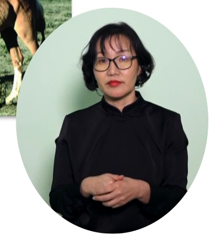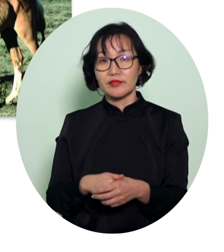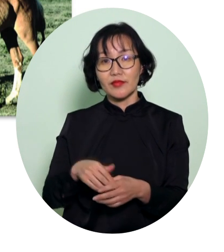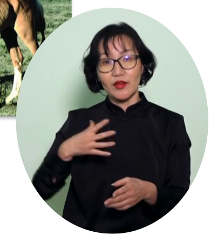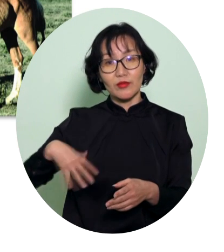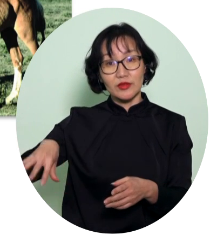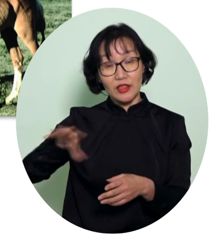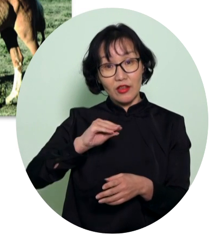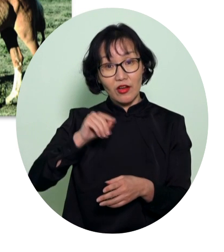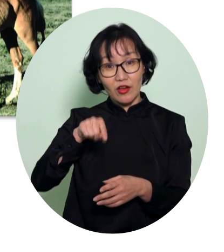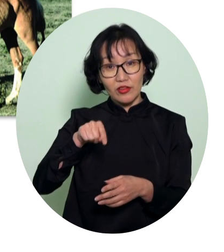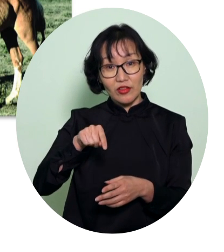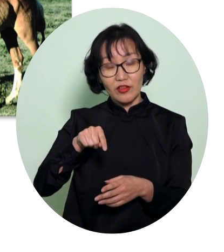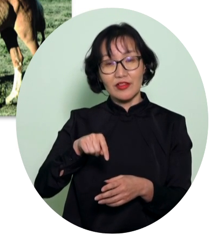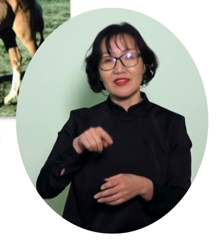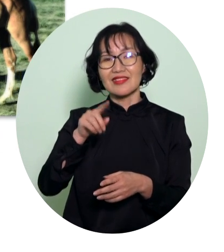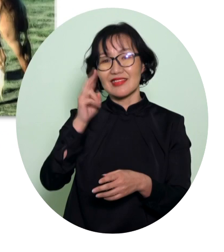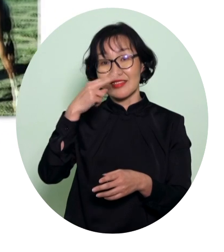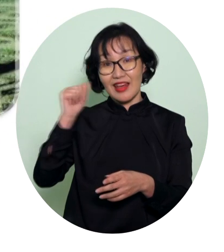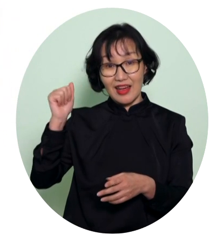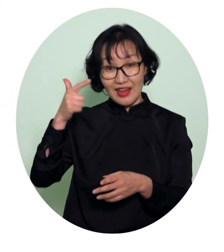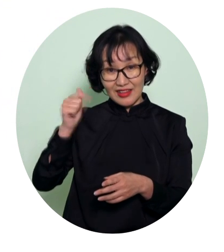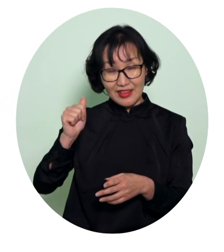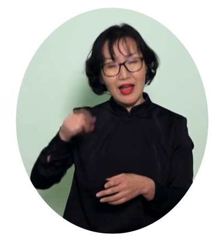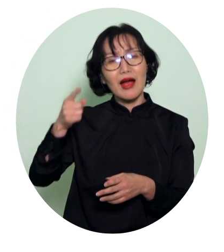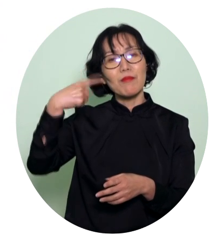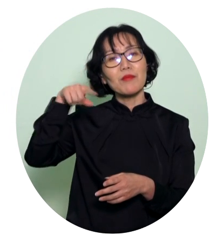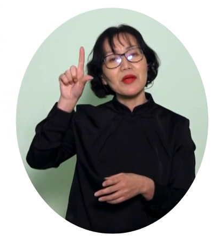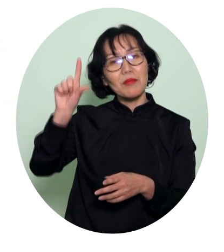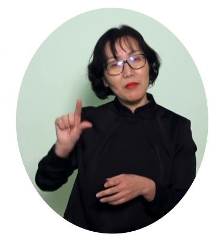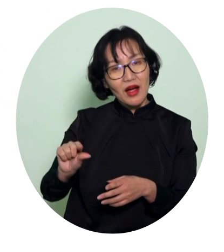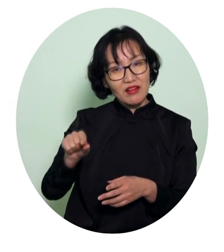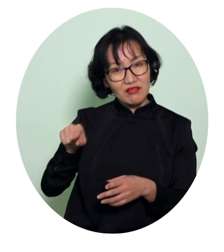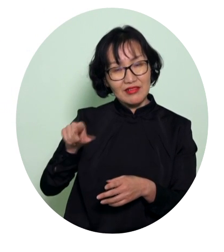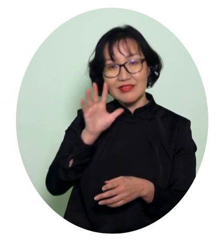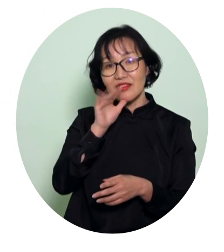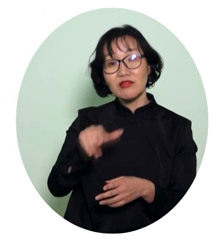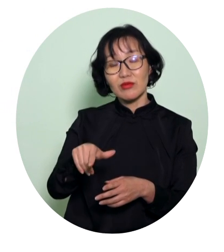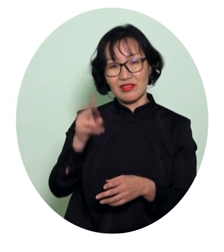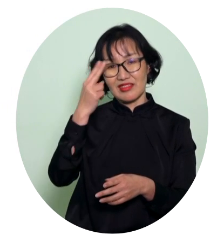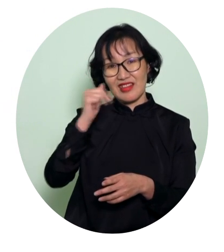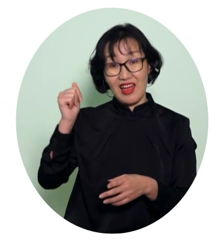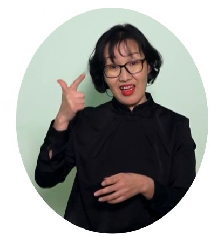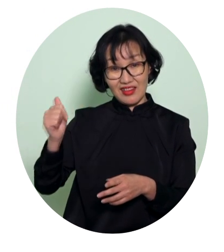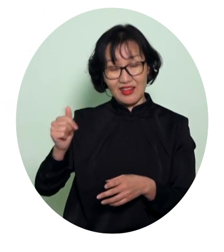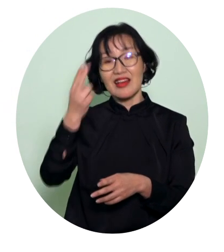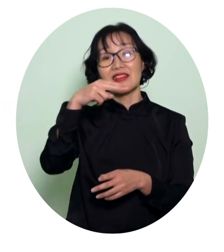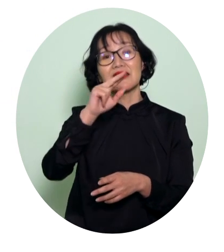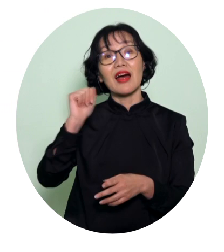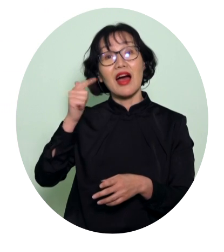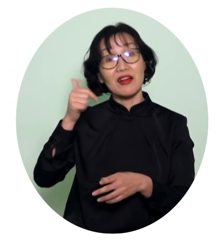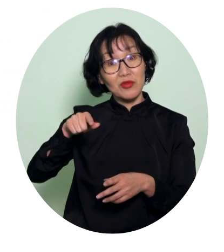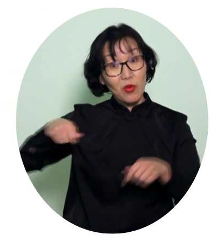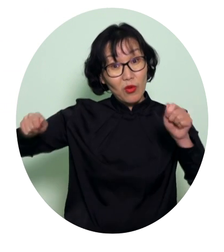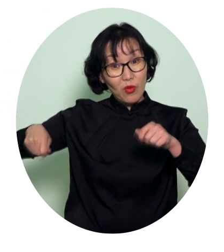За бүгдээр хэлцгээе. Хэжээрэг дааг. Хамгийн бага насны морд маань дааг байсан байна. Даагны уралдаа